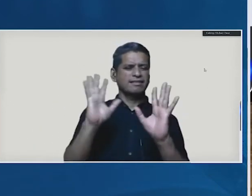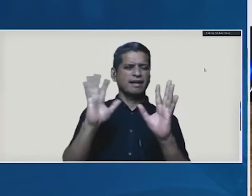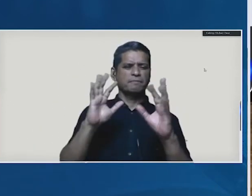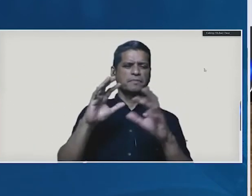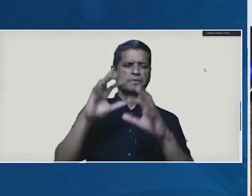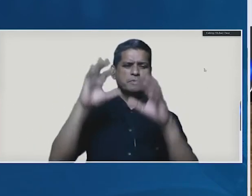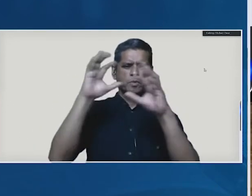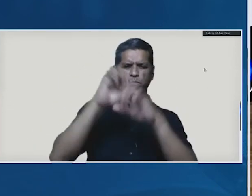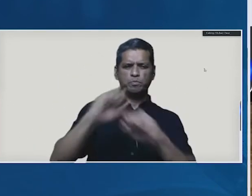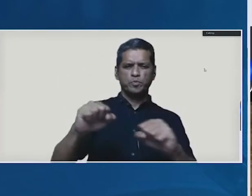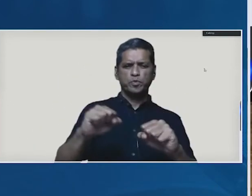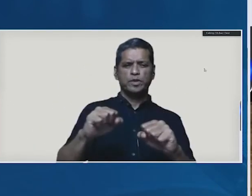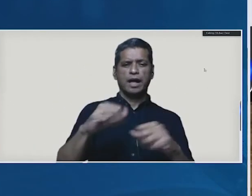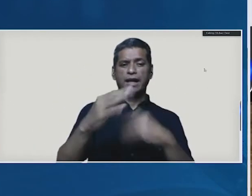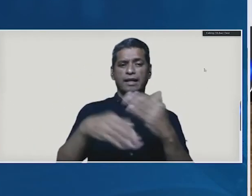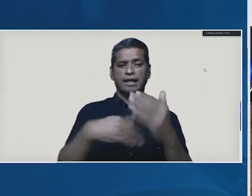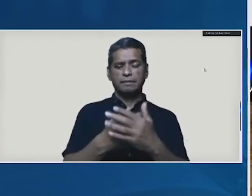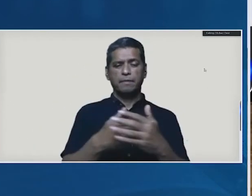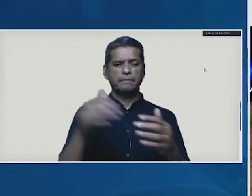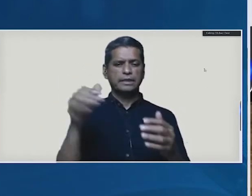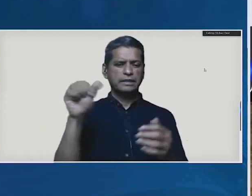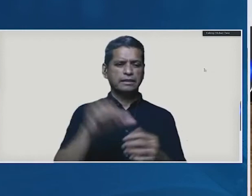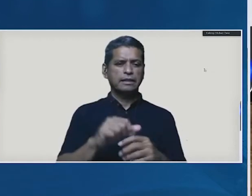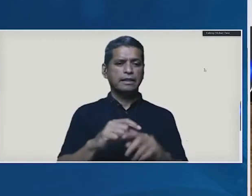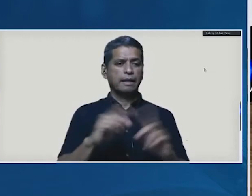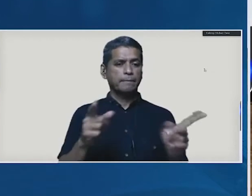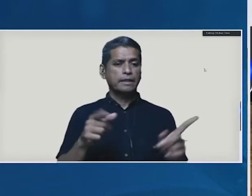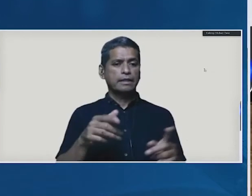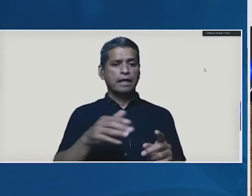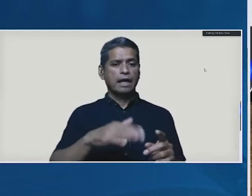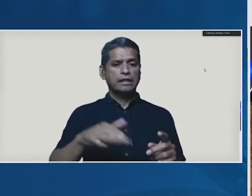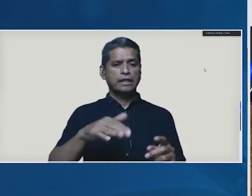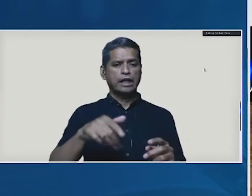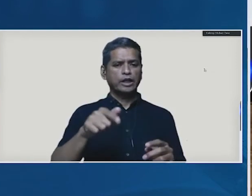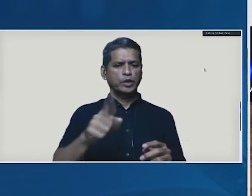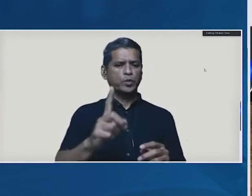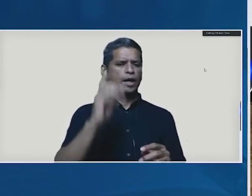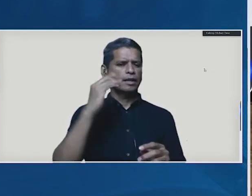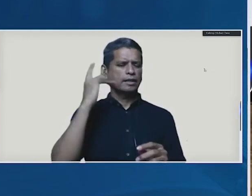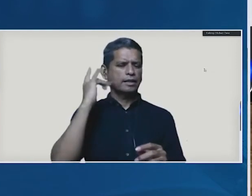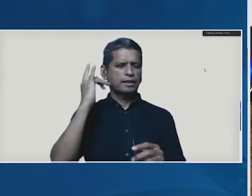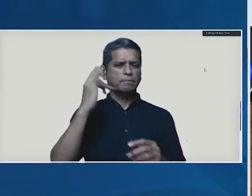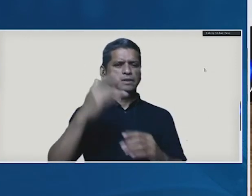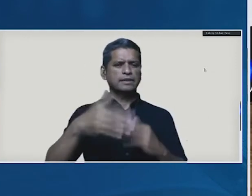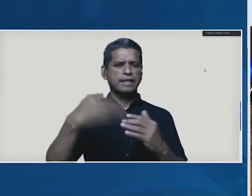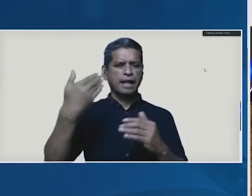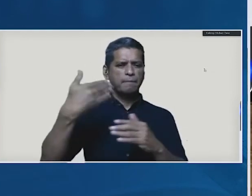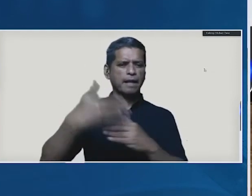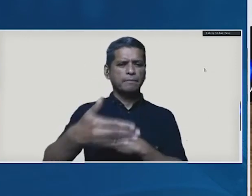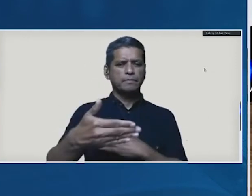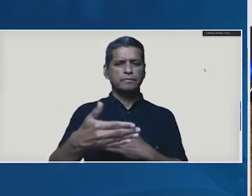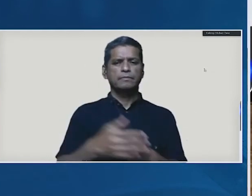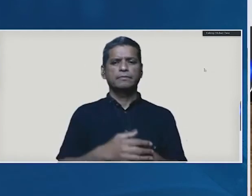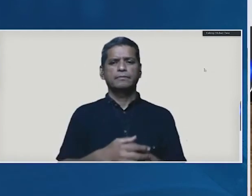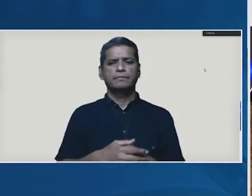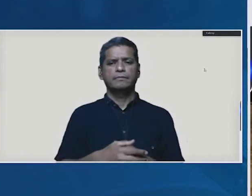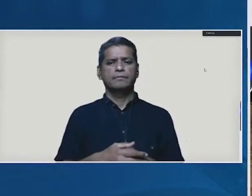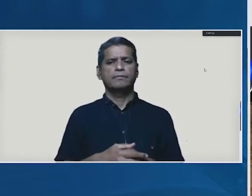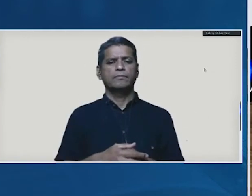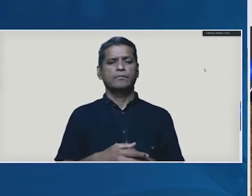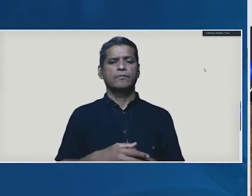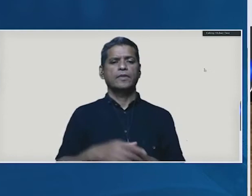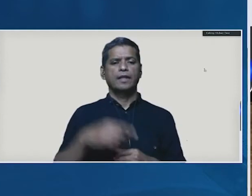Batu Kerajaan itu akan meremukkan segala kerajaan dan menghabisinya tetapi kerajaan itu sendiri akan tetap